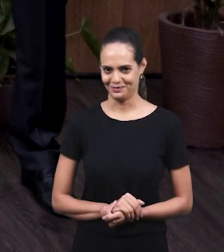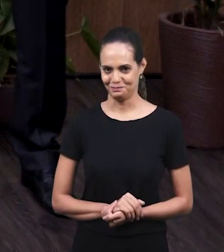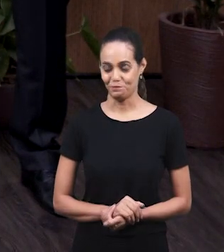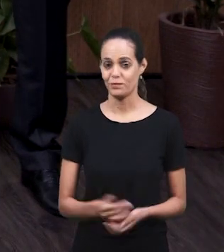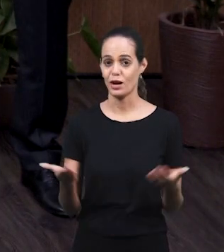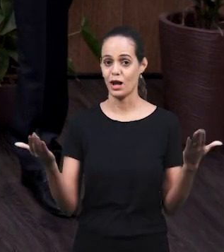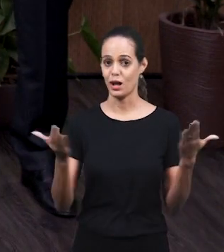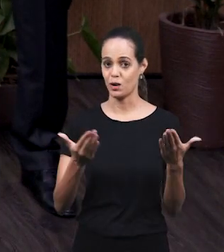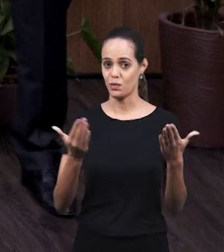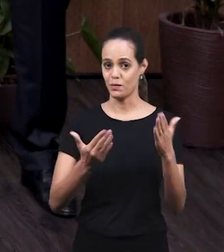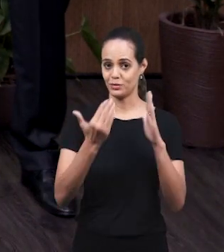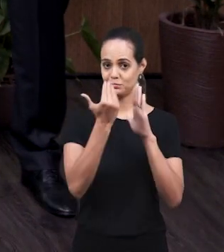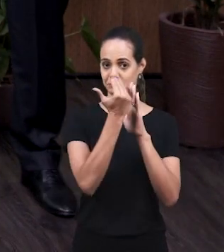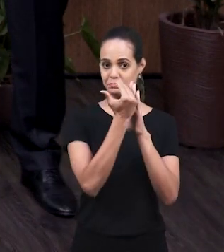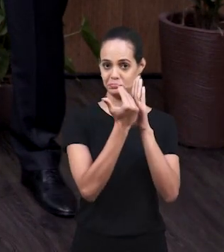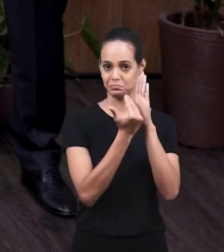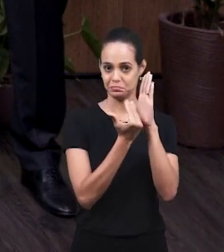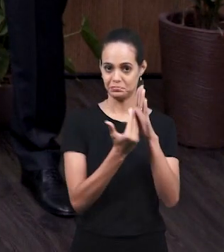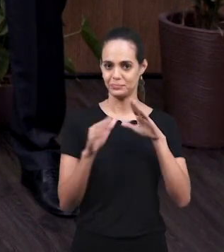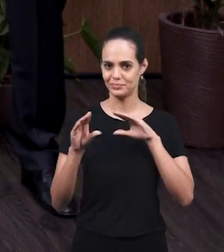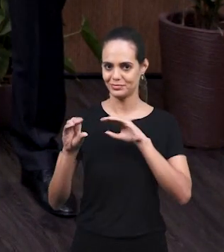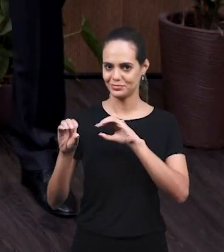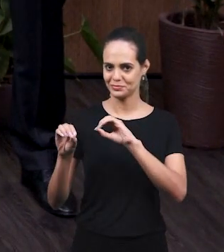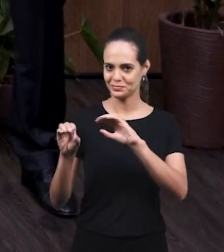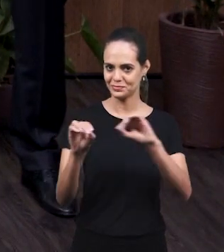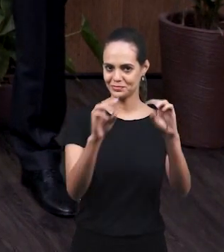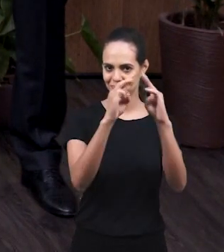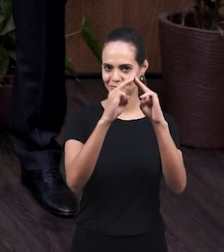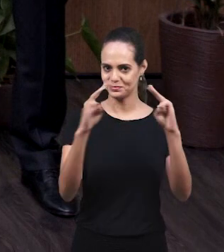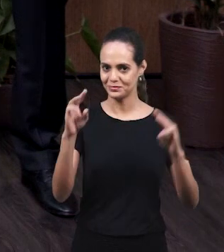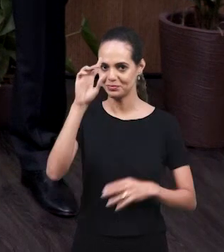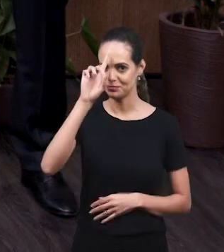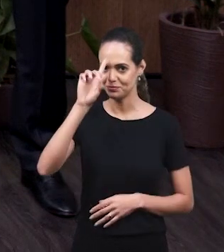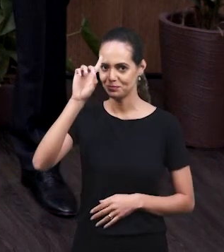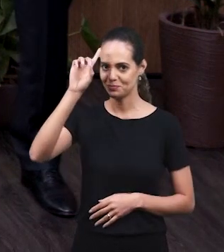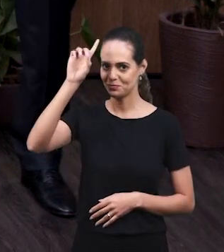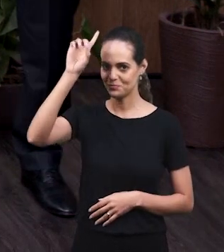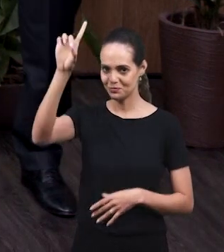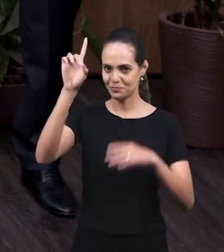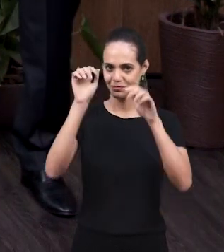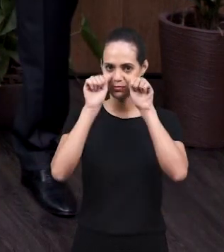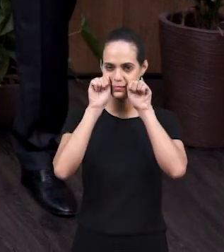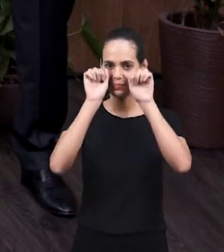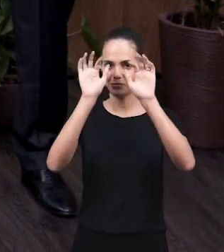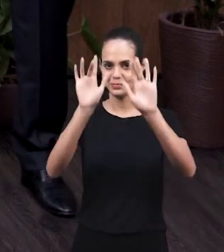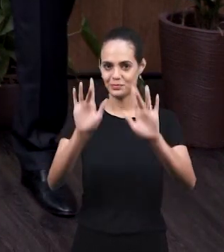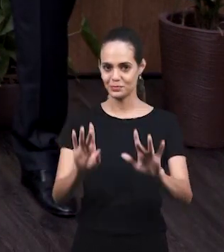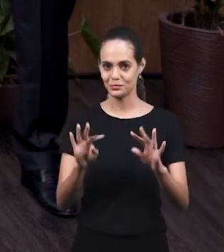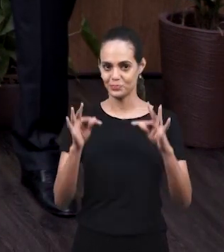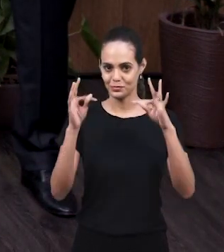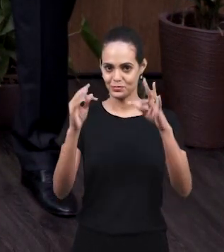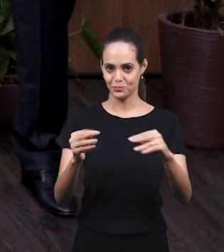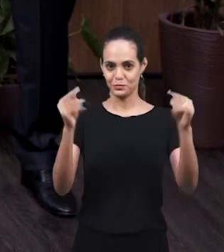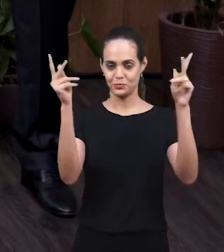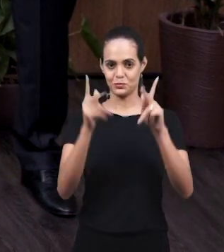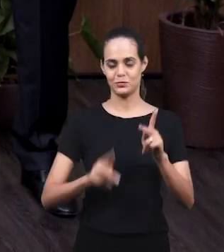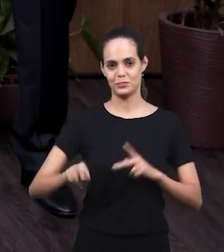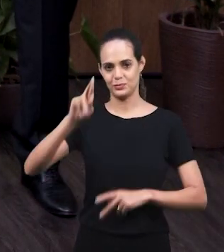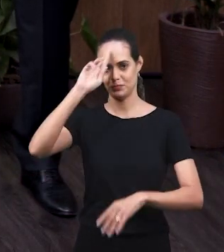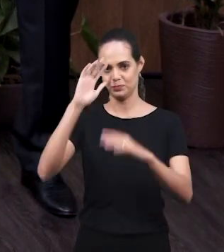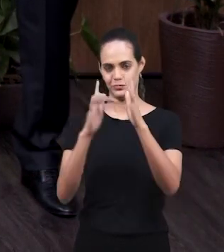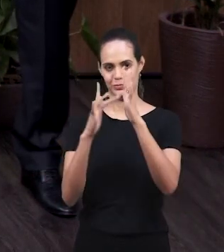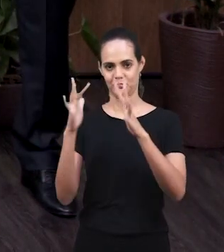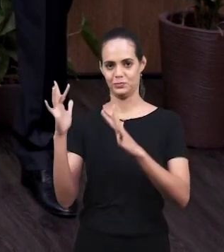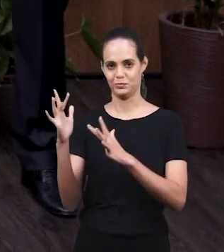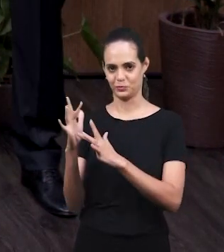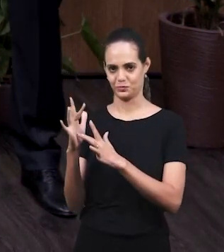Ce volet est Leçon du Manaïm. Que Dieu bénisse à tous dans la paix du Seigneur. Pasteur Sergio, la paix du Seigneur.